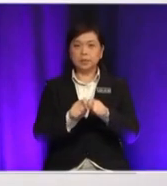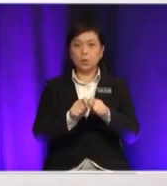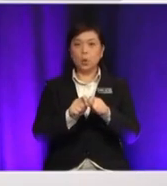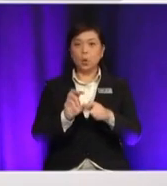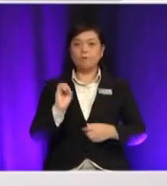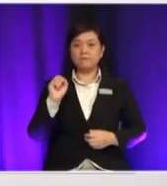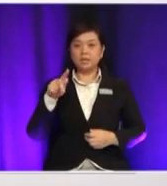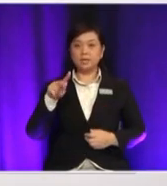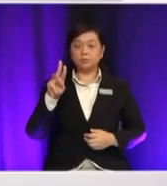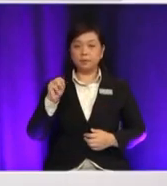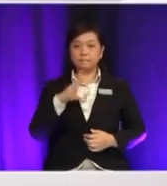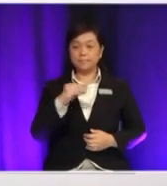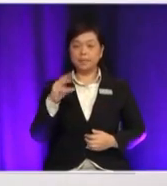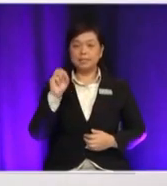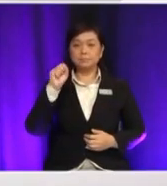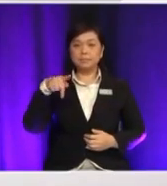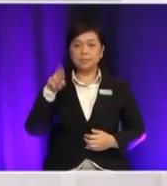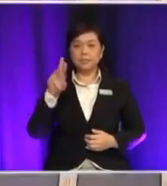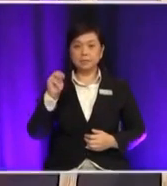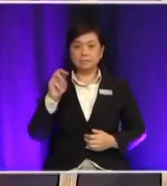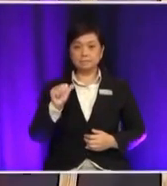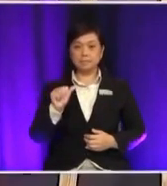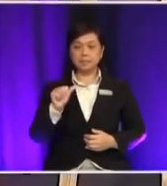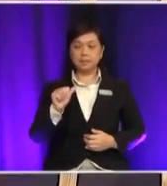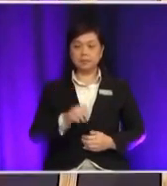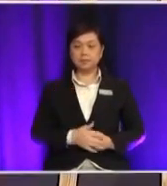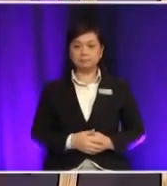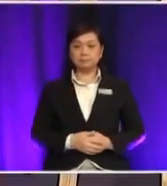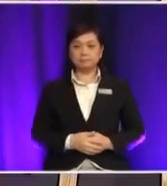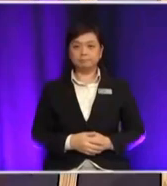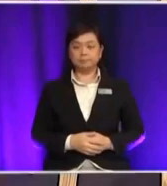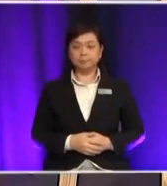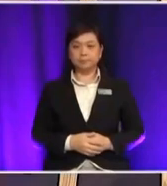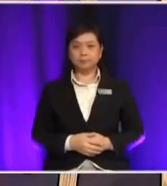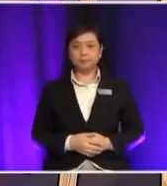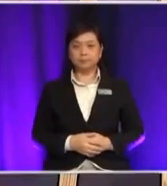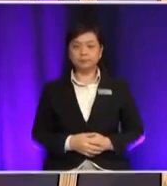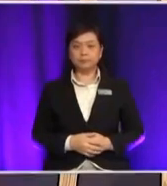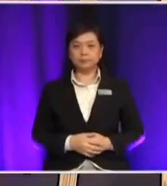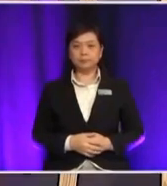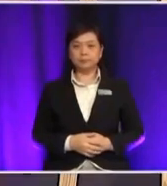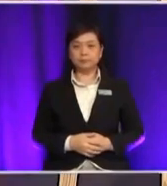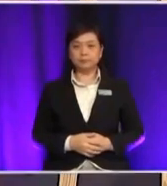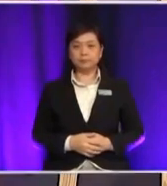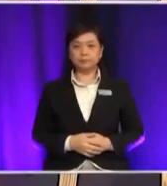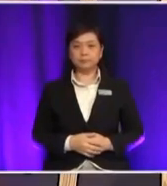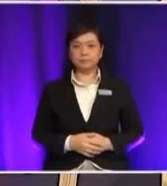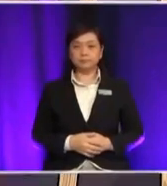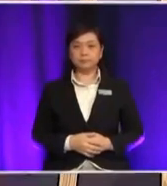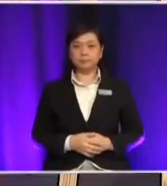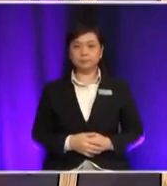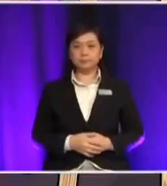adalah semua sel di dalam badan kita kecuali sel pemadam Oh iya betul juga oke